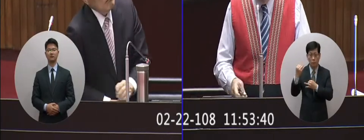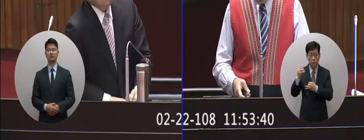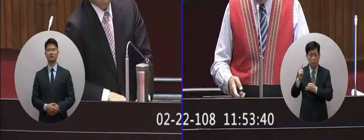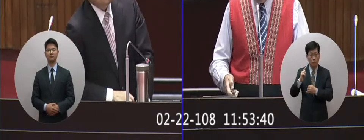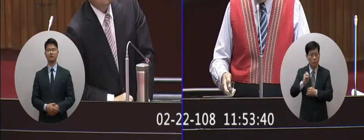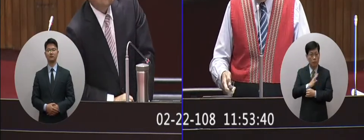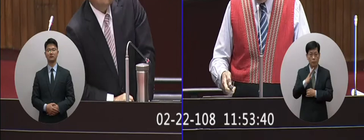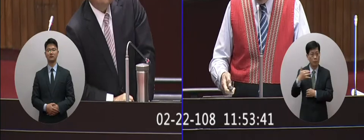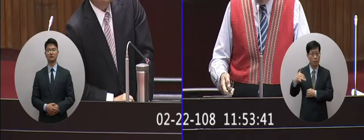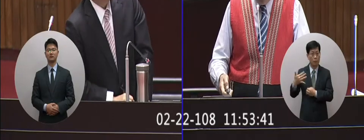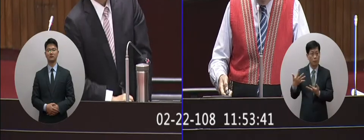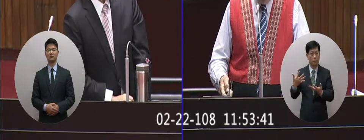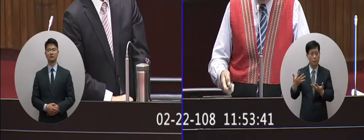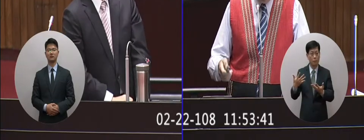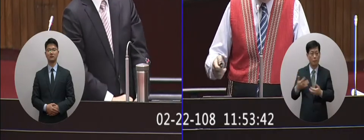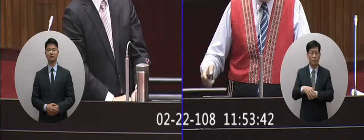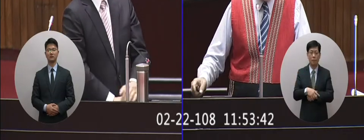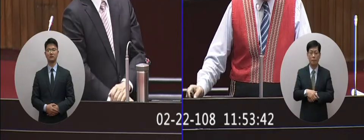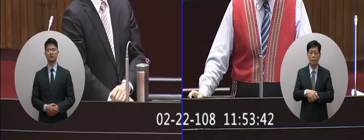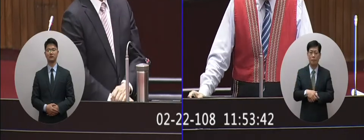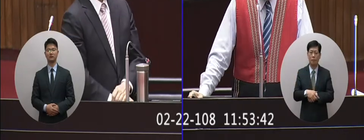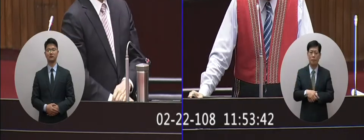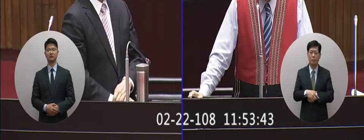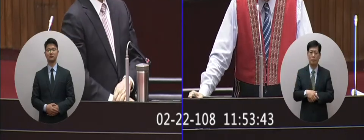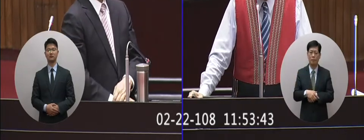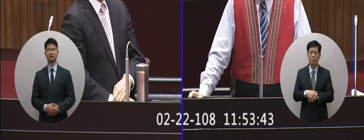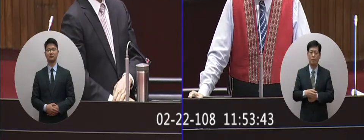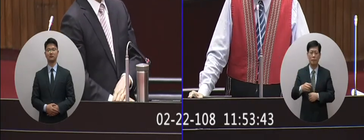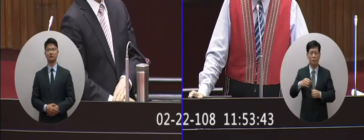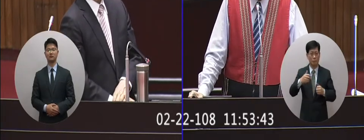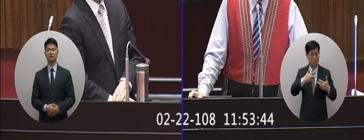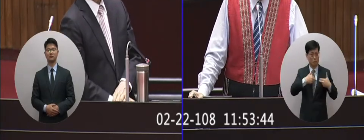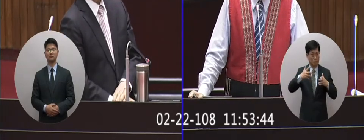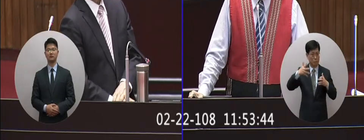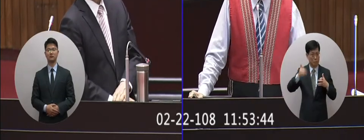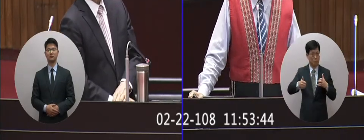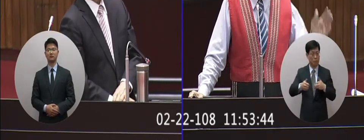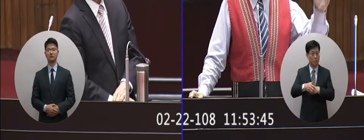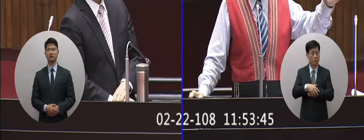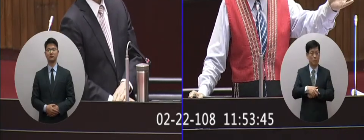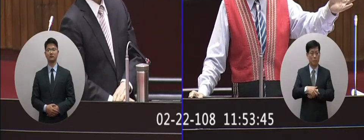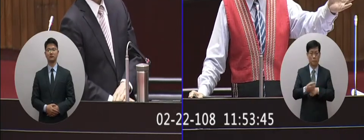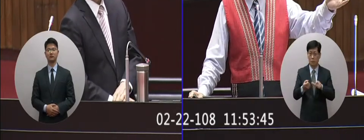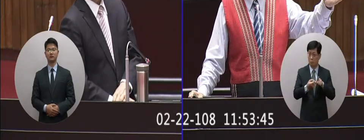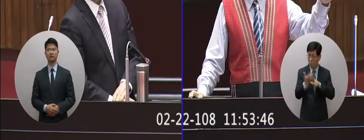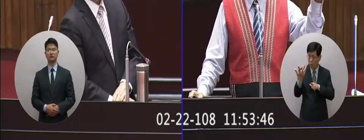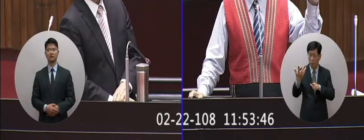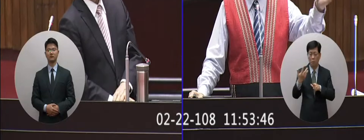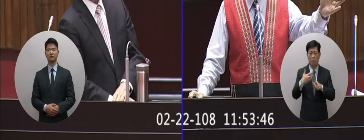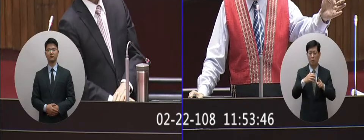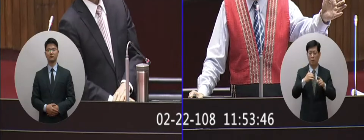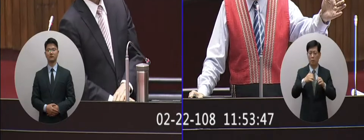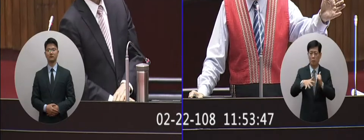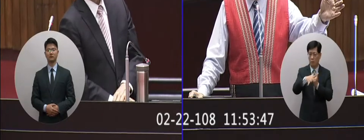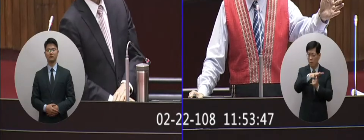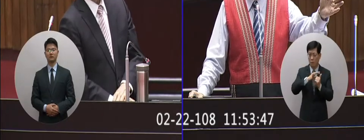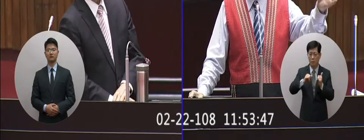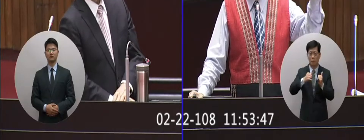没有期程，像这样的一个蔡总统 公开向全